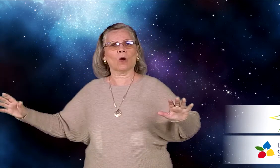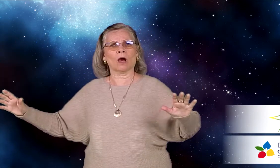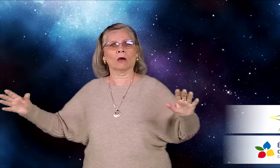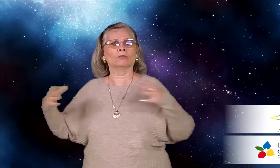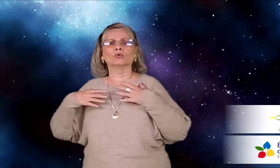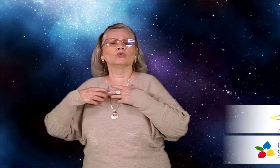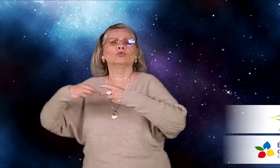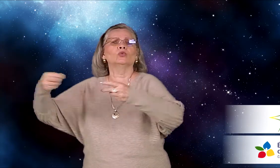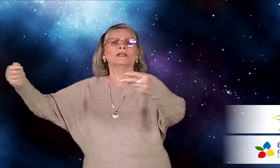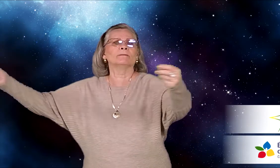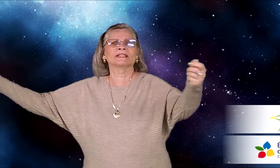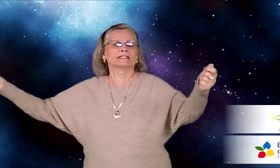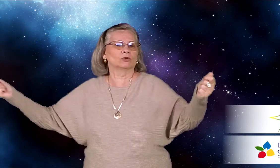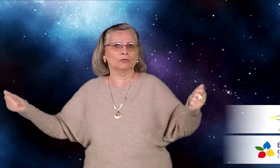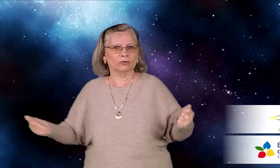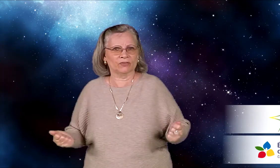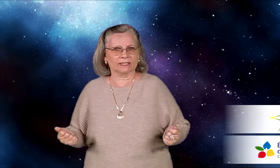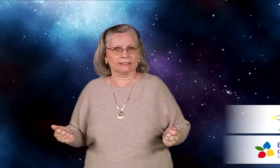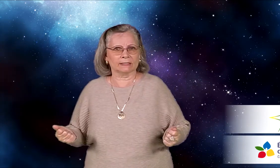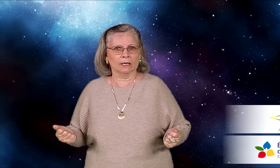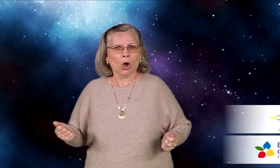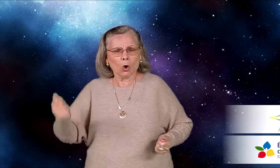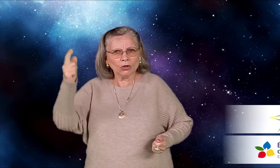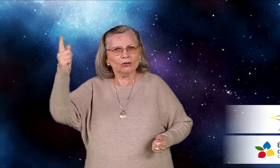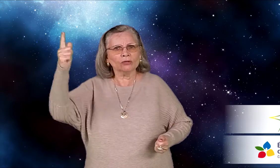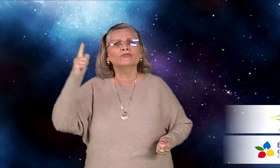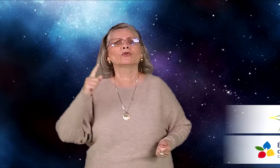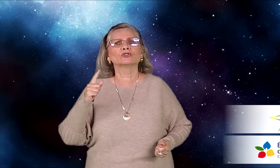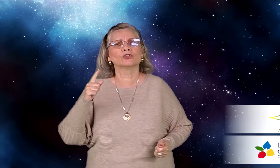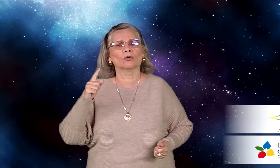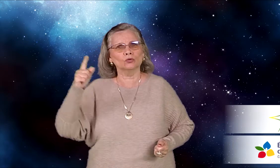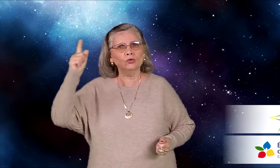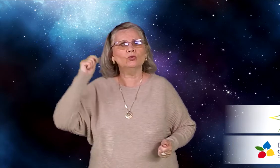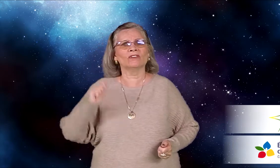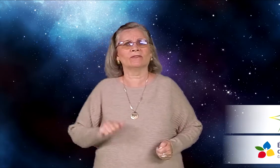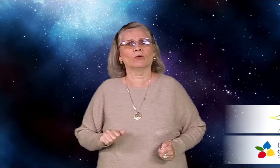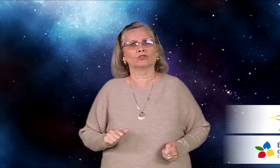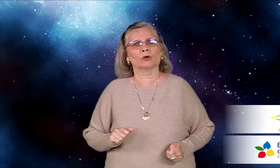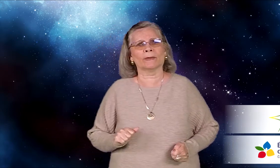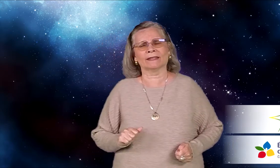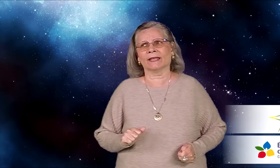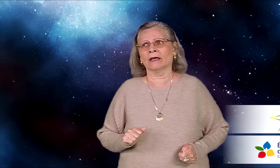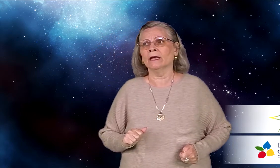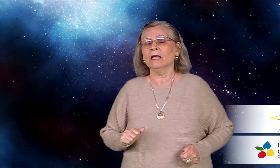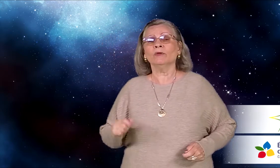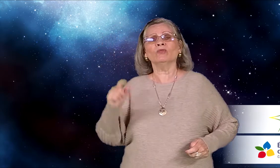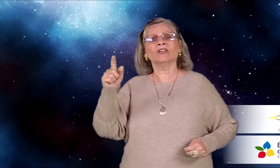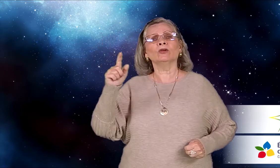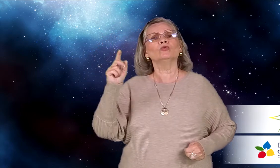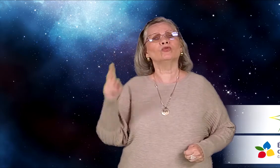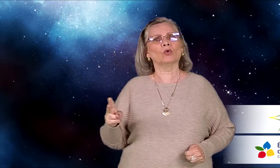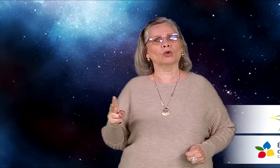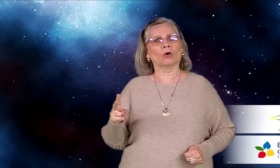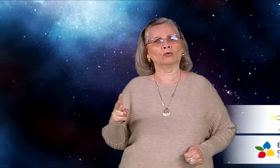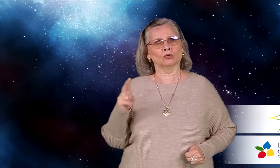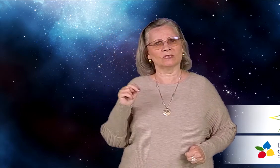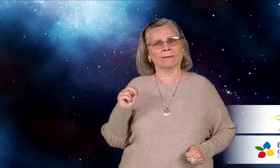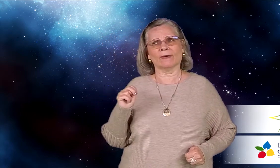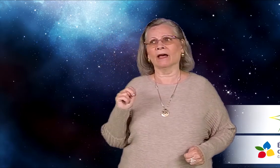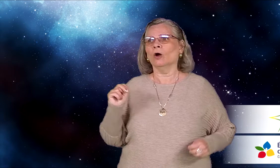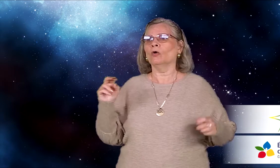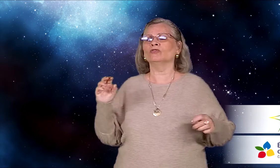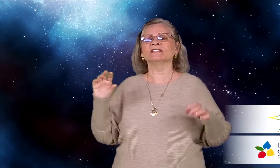territoire pour toutes nos les particules pulvérisées. On a notre fonction, une nouvelle fonction maintenant. Et on voudrait un nouveau nom,